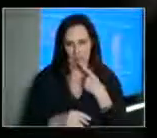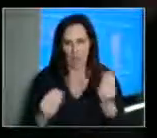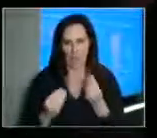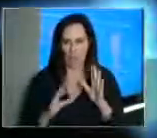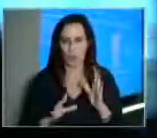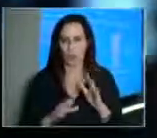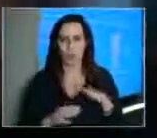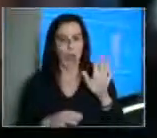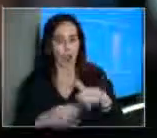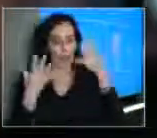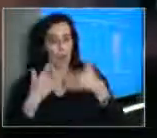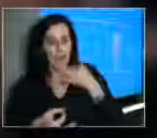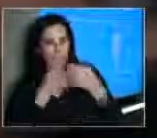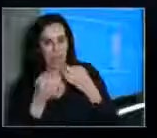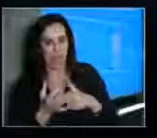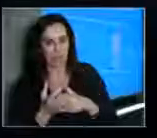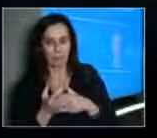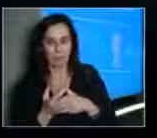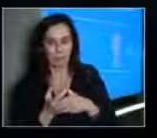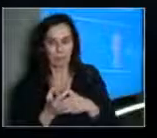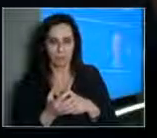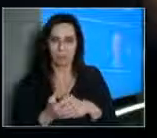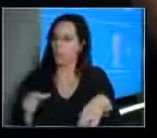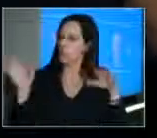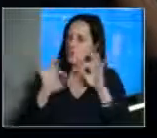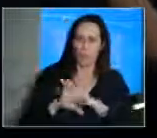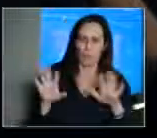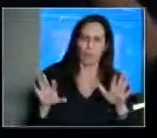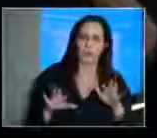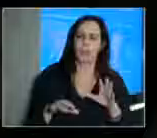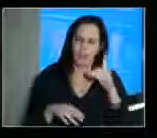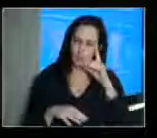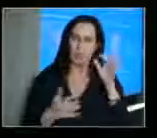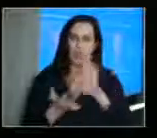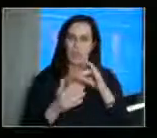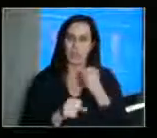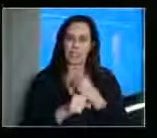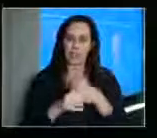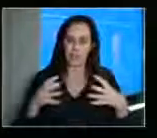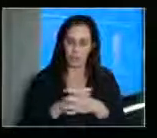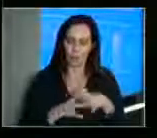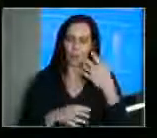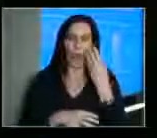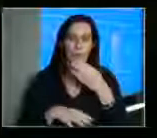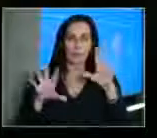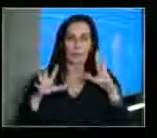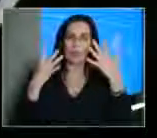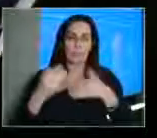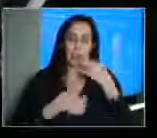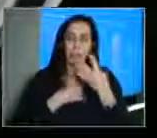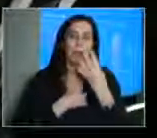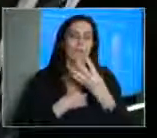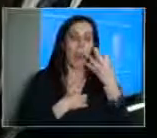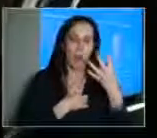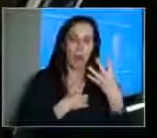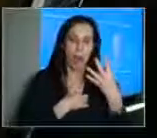משהו. גם הסקרים ככה... שום דבר. את יודעת, מאז שעשינו את האיחוד, היו 48 סקרים,